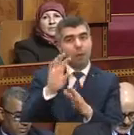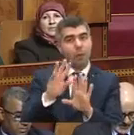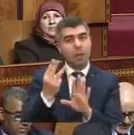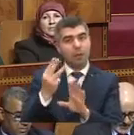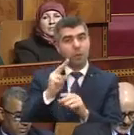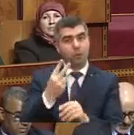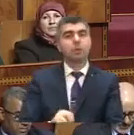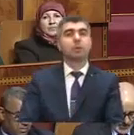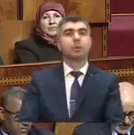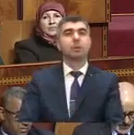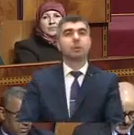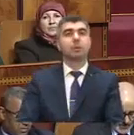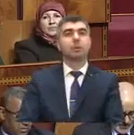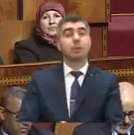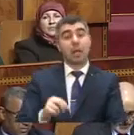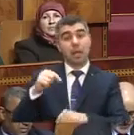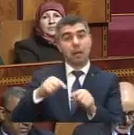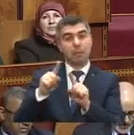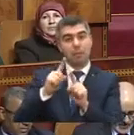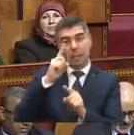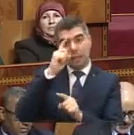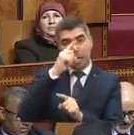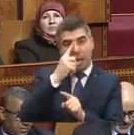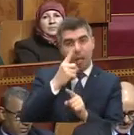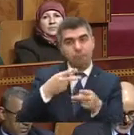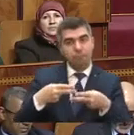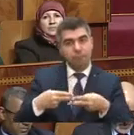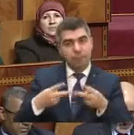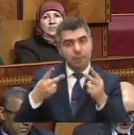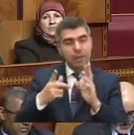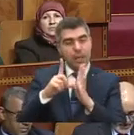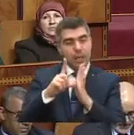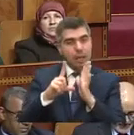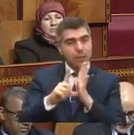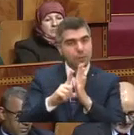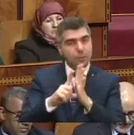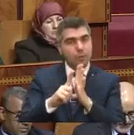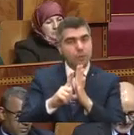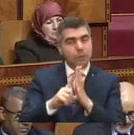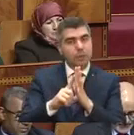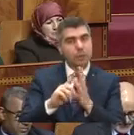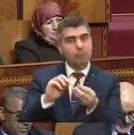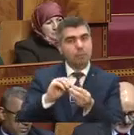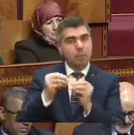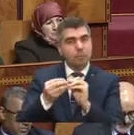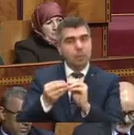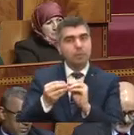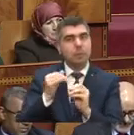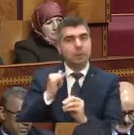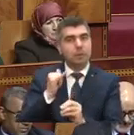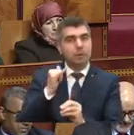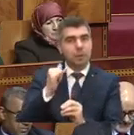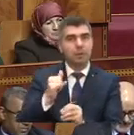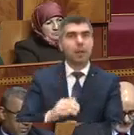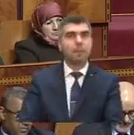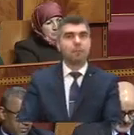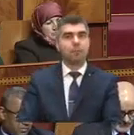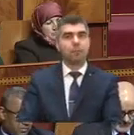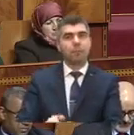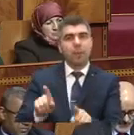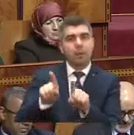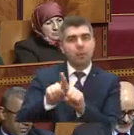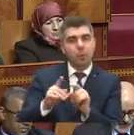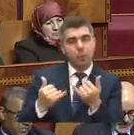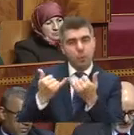التي واجهتكم في تنزيل هذا المرسوم التنظيمي، اليوم السيد الوزير المهنيين بمختلف